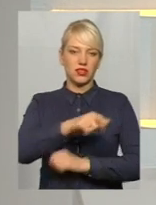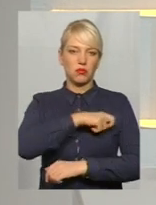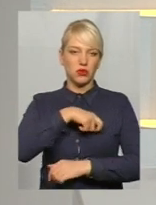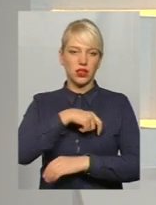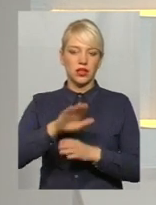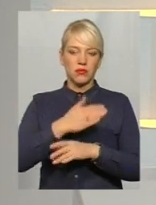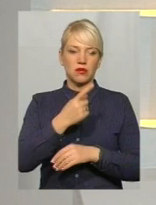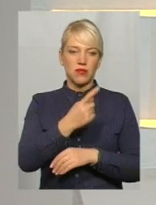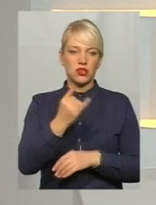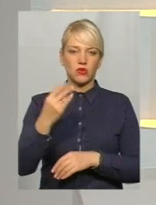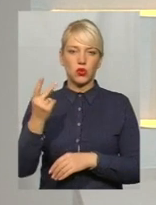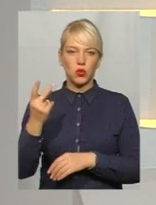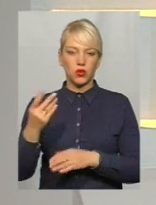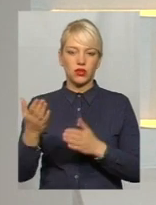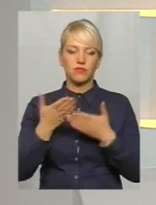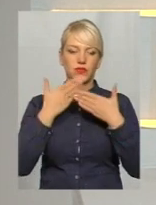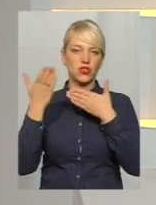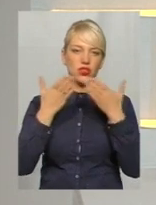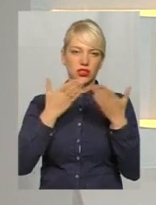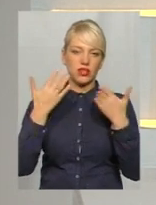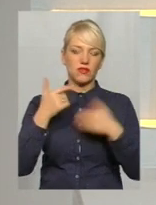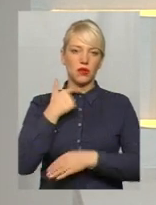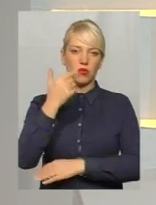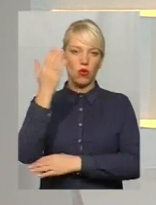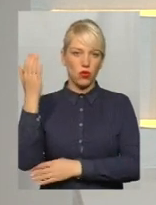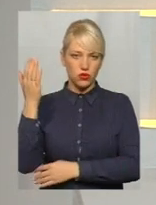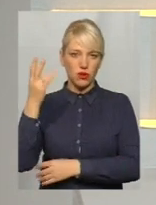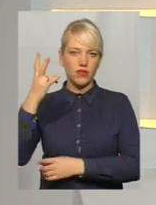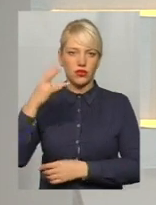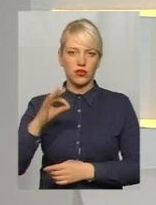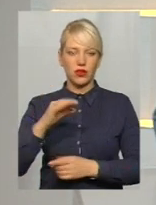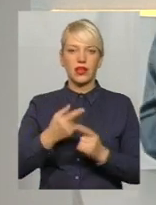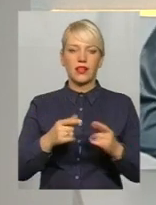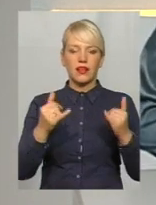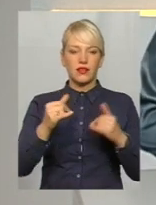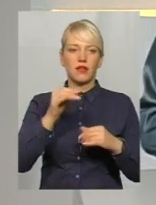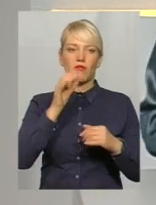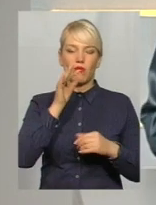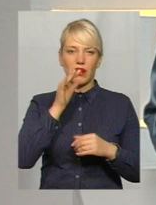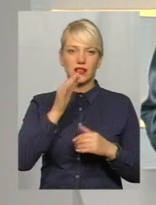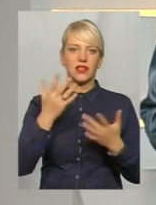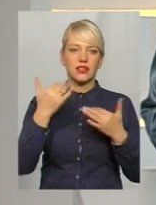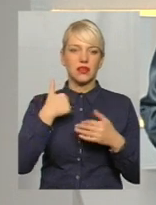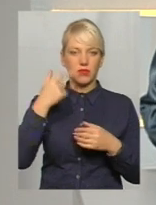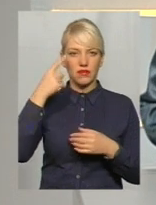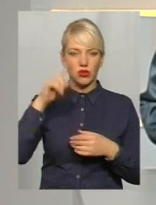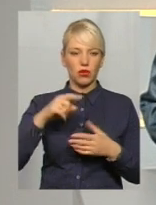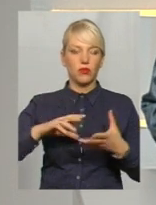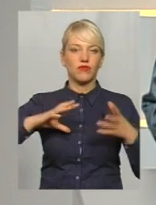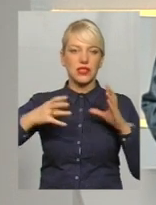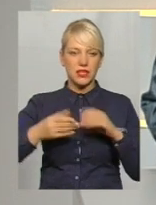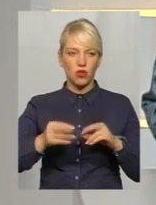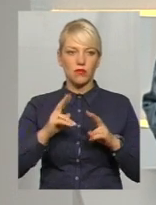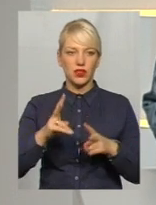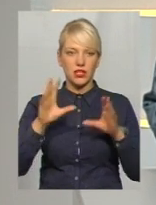між першим і другим читанням, вже проголосовано. Однак на даний момент, наскільки відомо, в цілому,